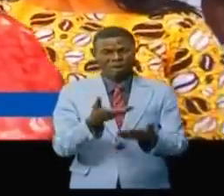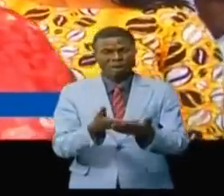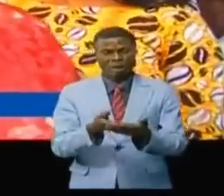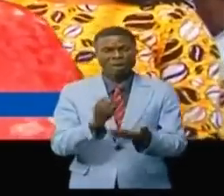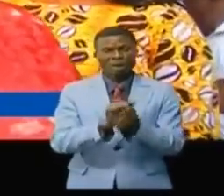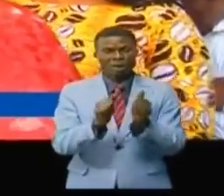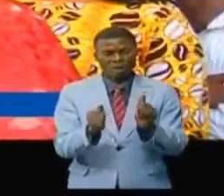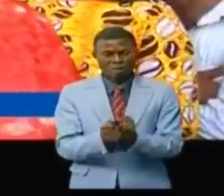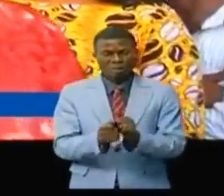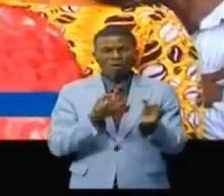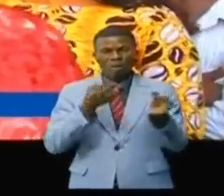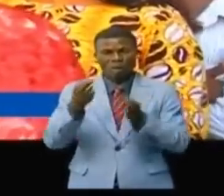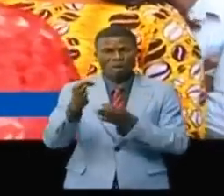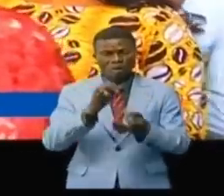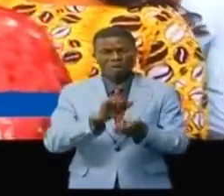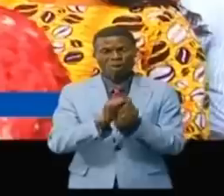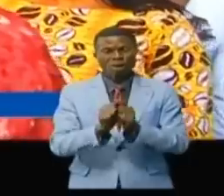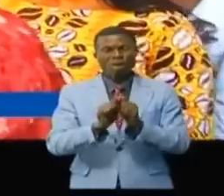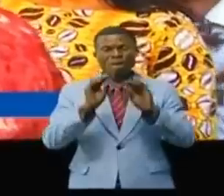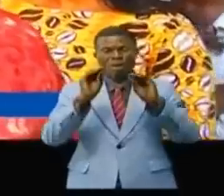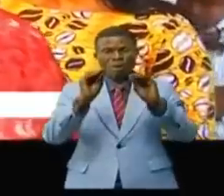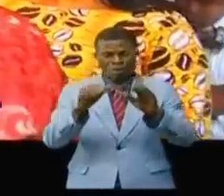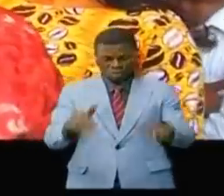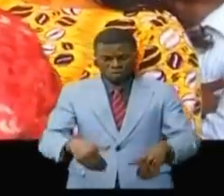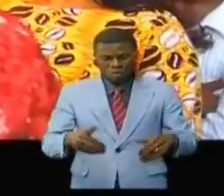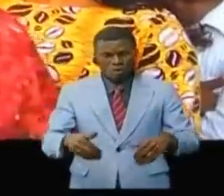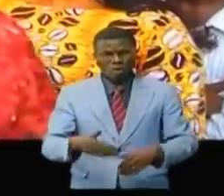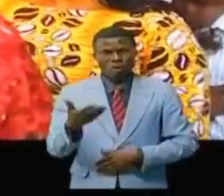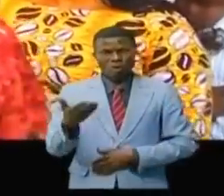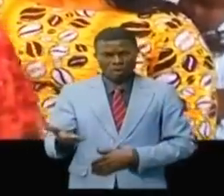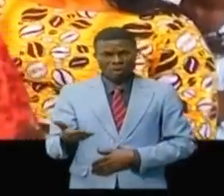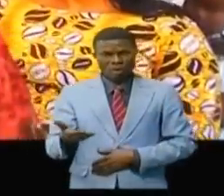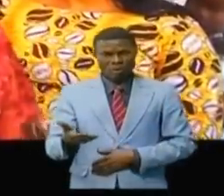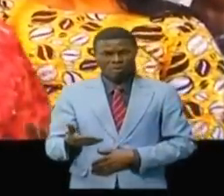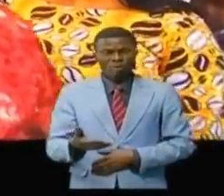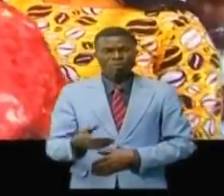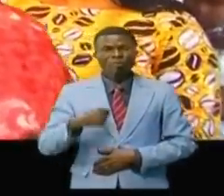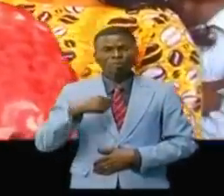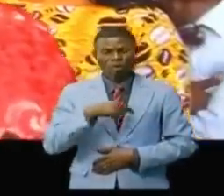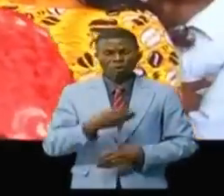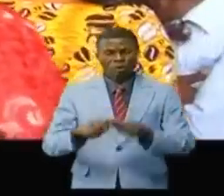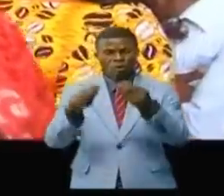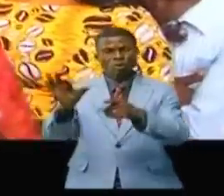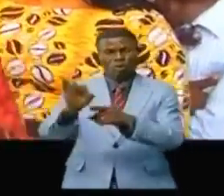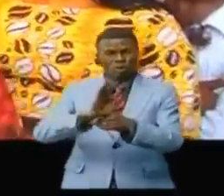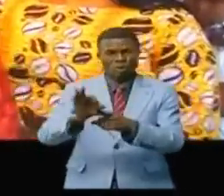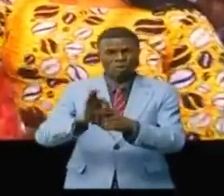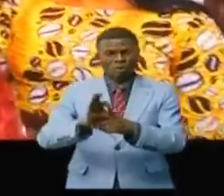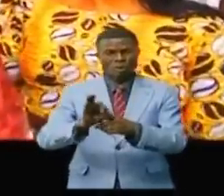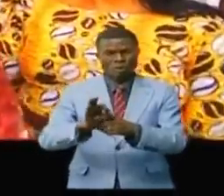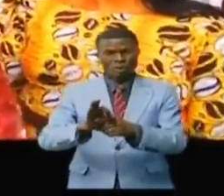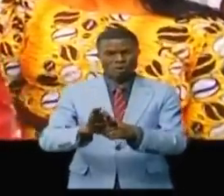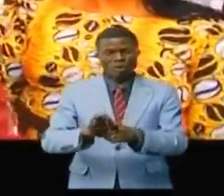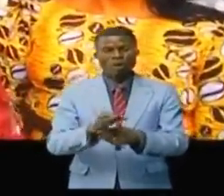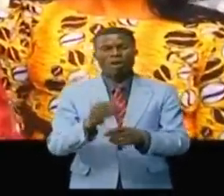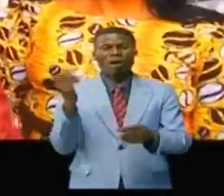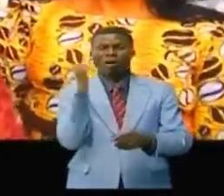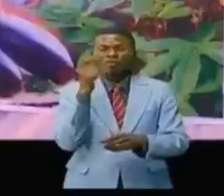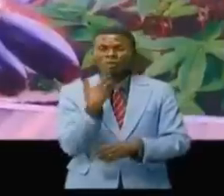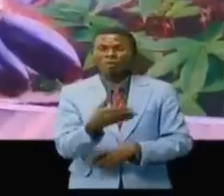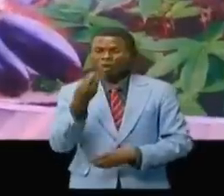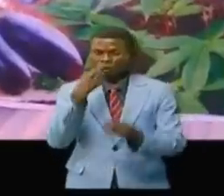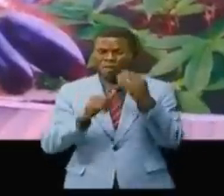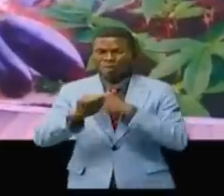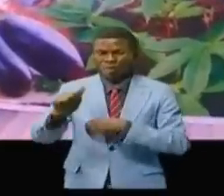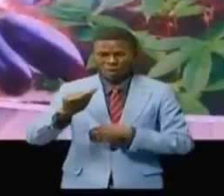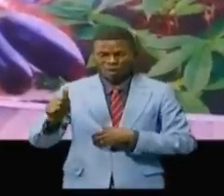habituées à la culture des champs. Nous les avons formées donc à l'agroalimentaire. Elles